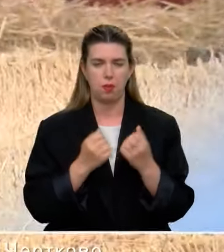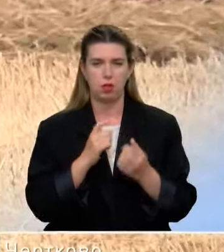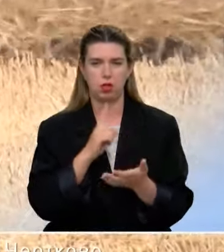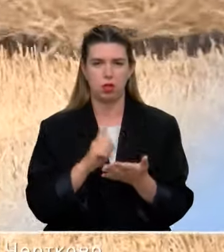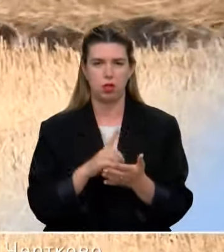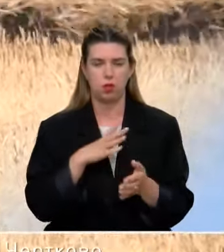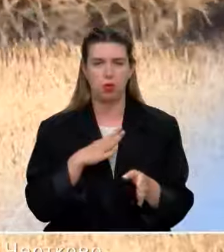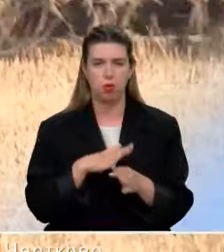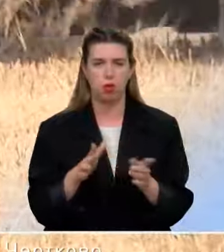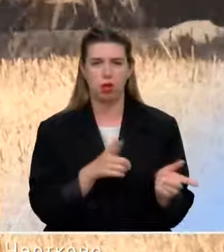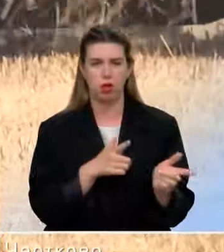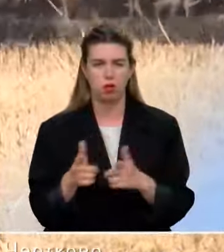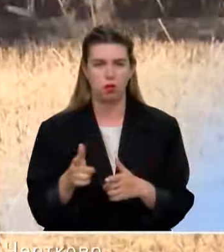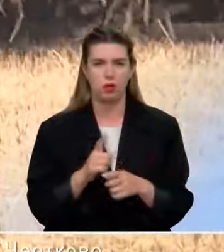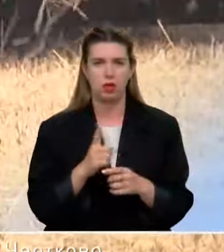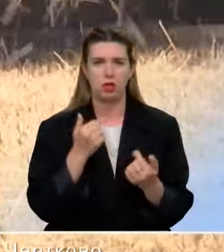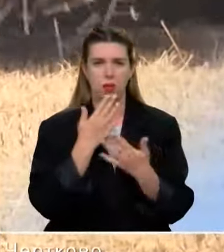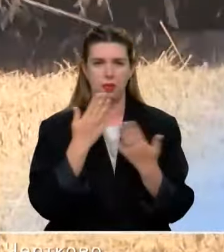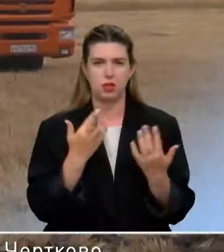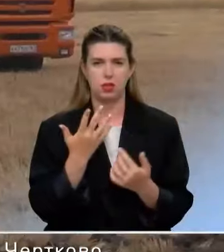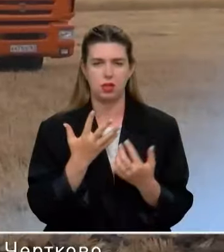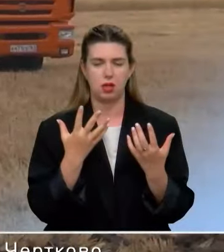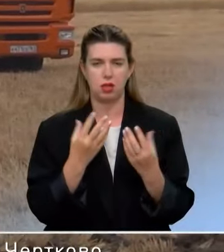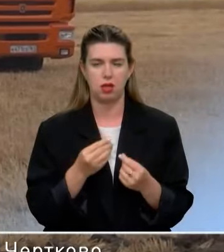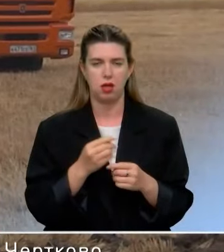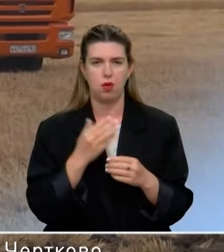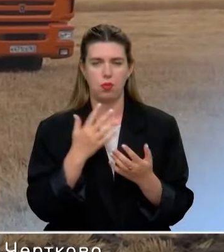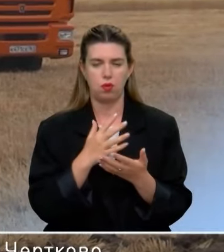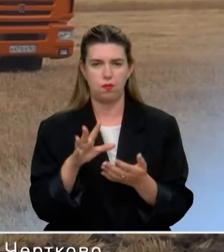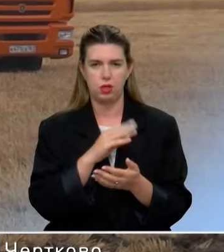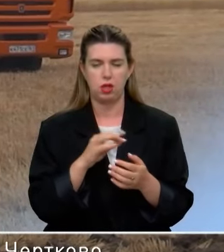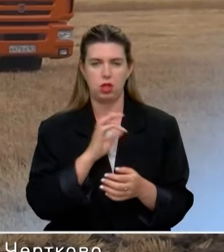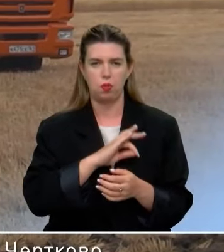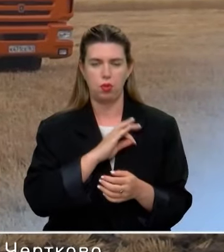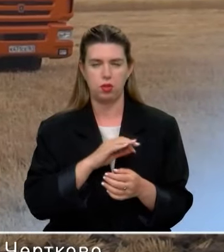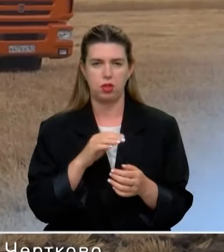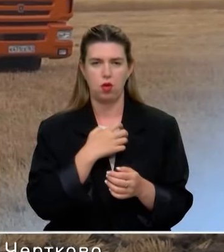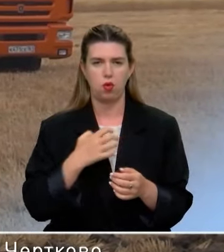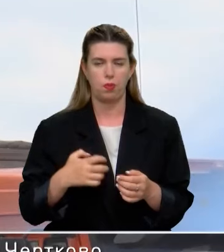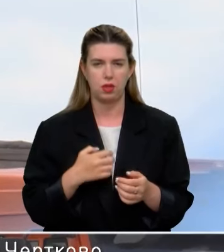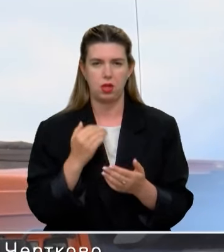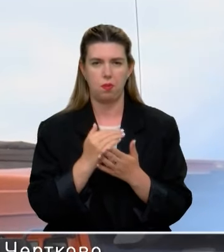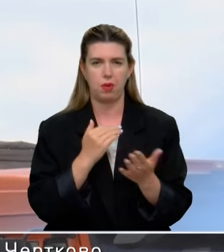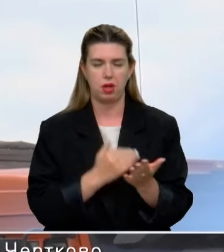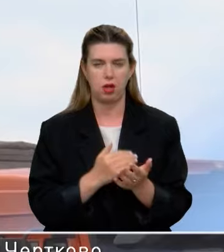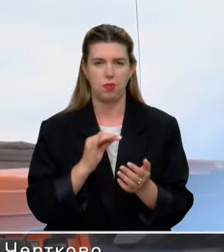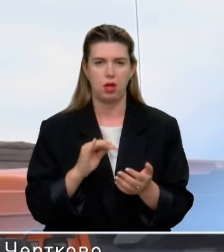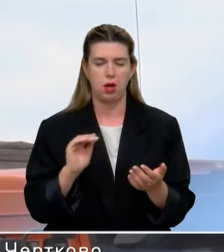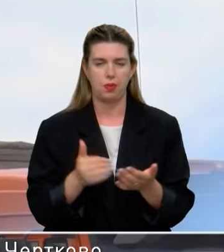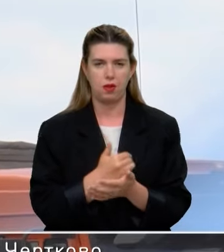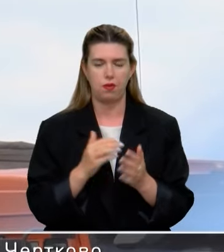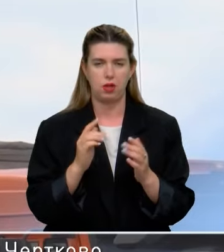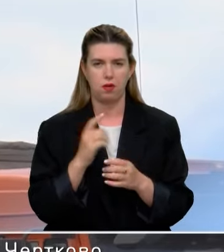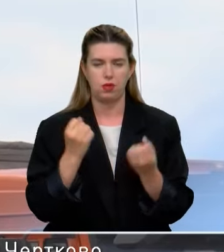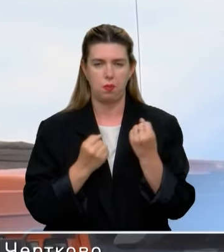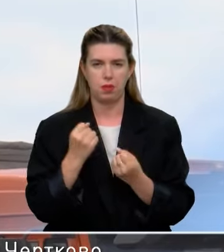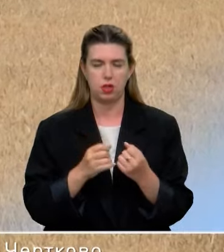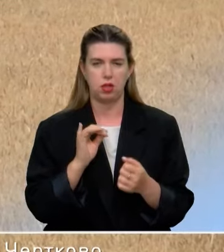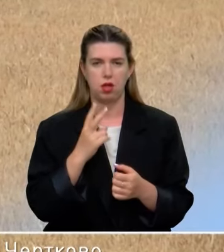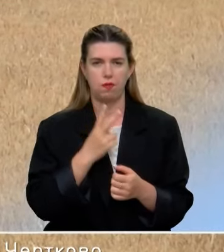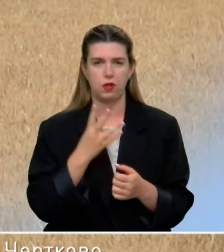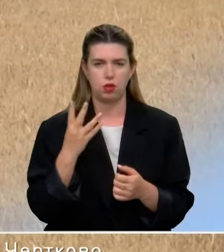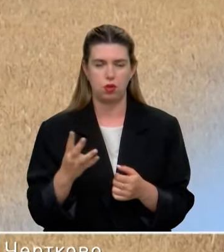должны быть в полной готовности за последние несколько лет многие аграрии воспользовались губернаторской программой и Обновили парк комбайнов А в